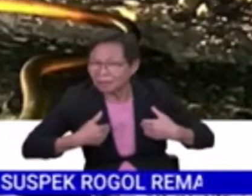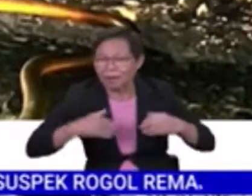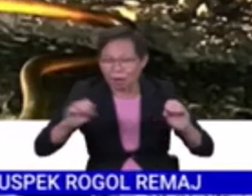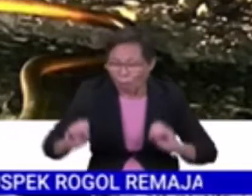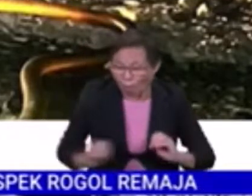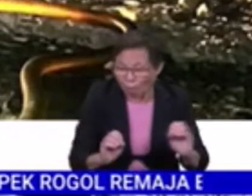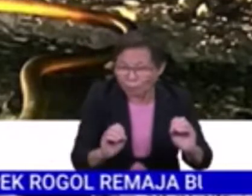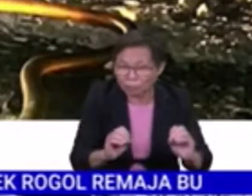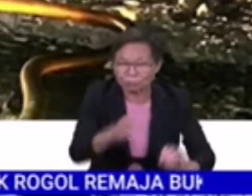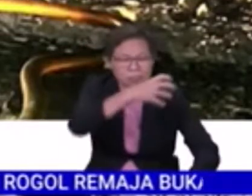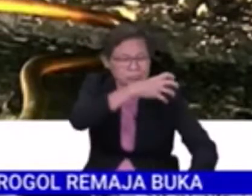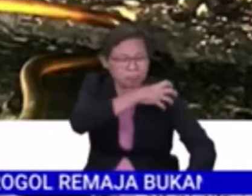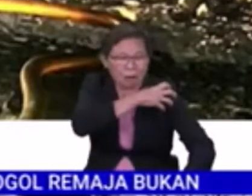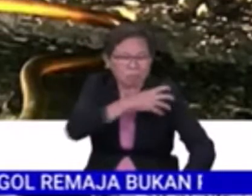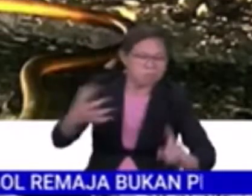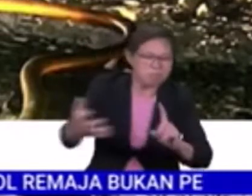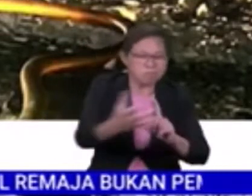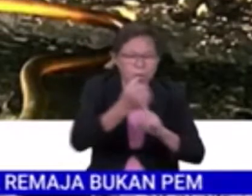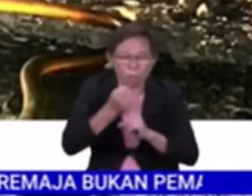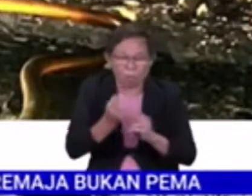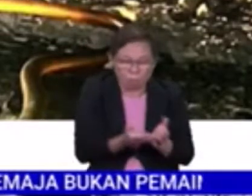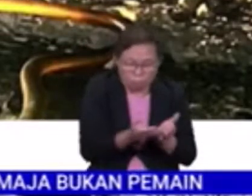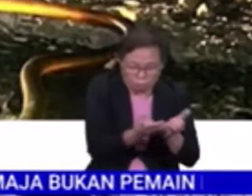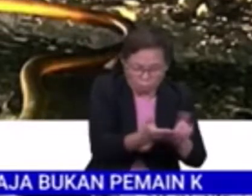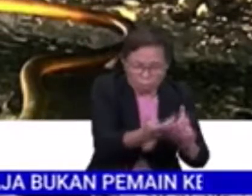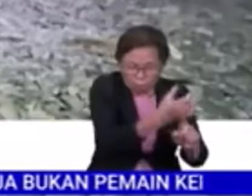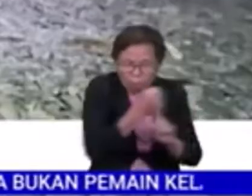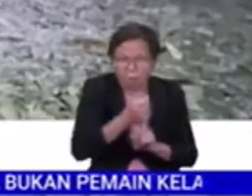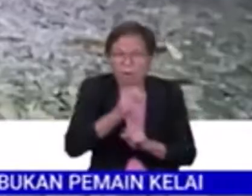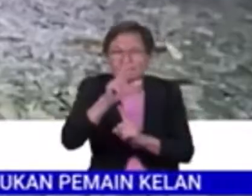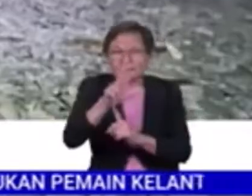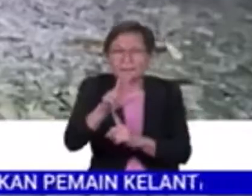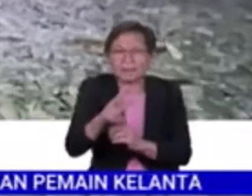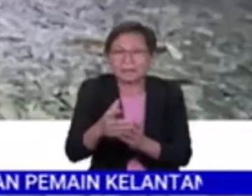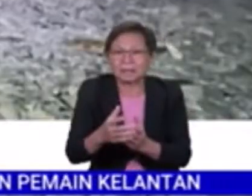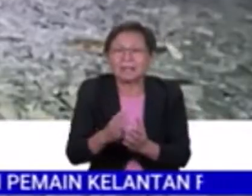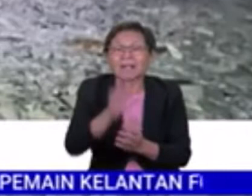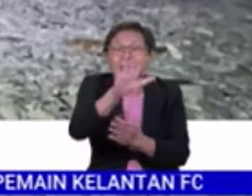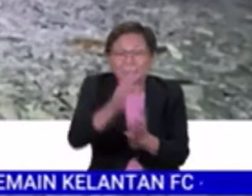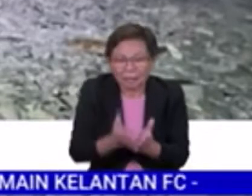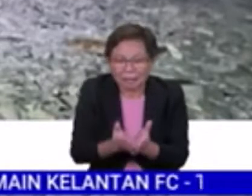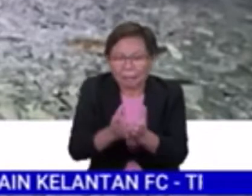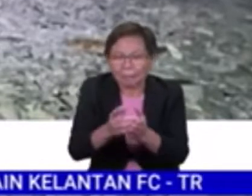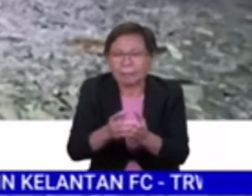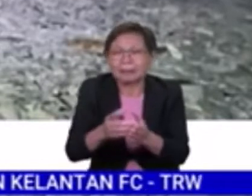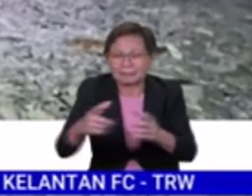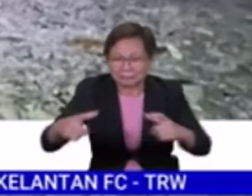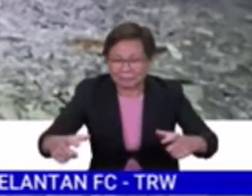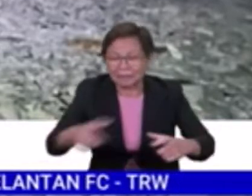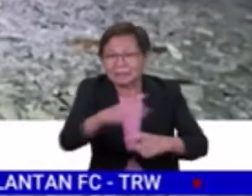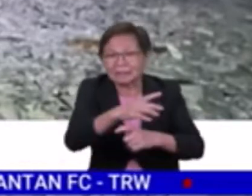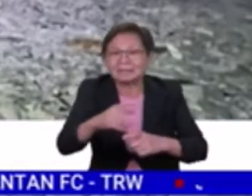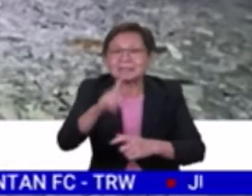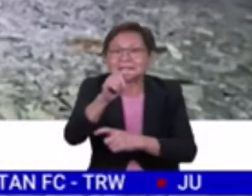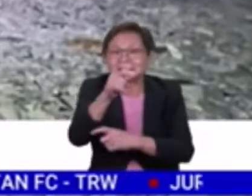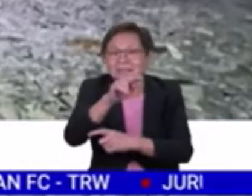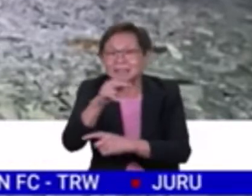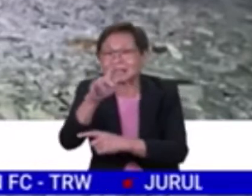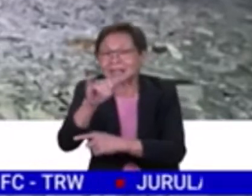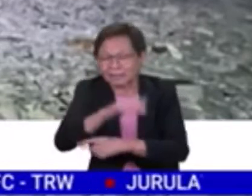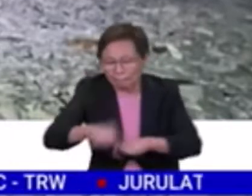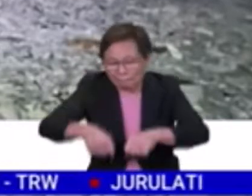itu, pihak berkuasa turut merampas bot, 3 liri, 5 kapal tangki dan pam